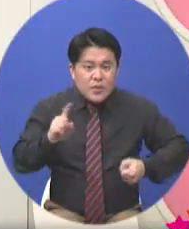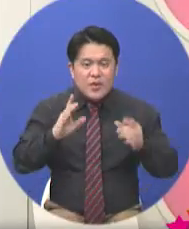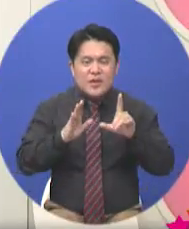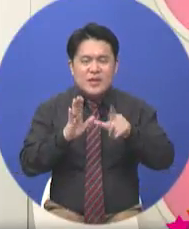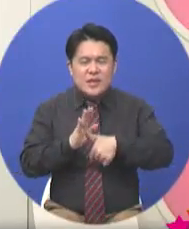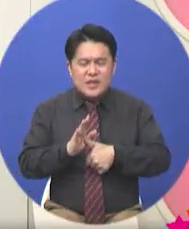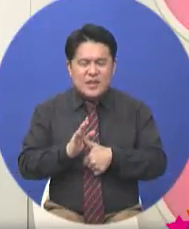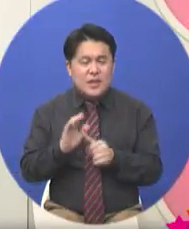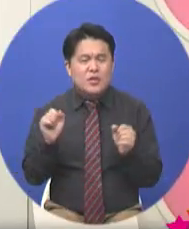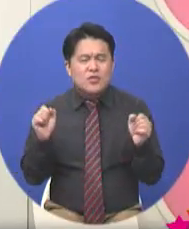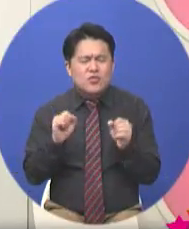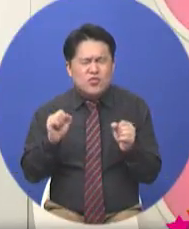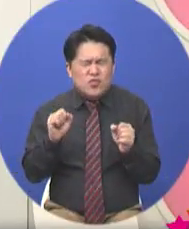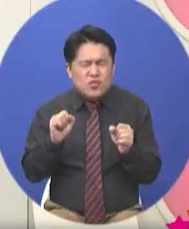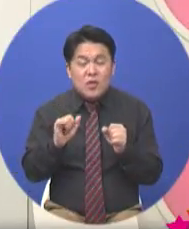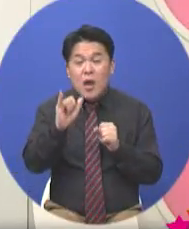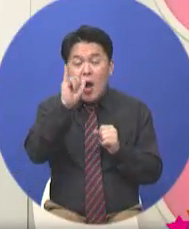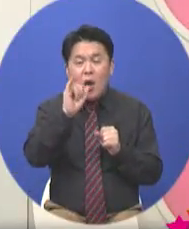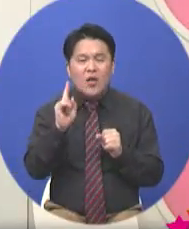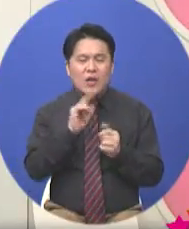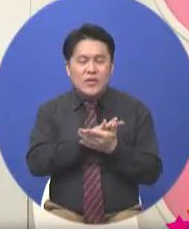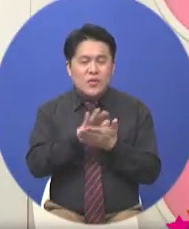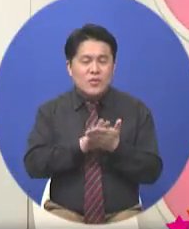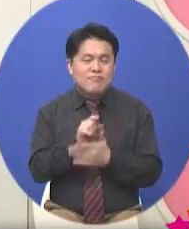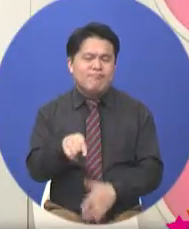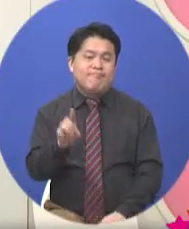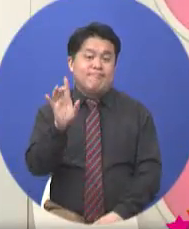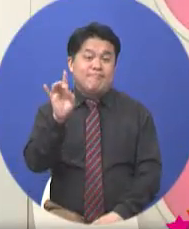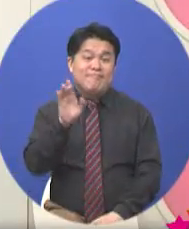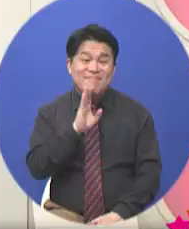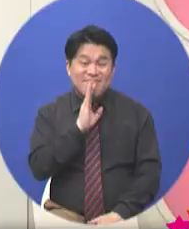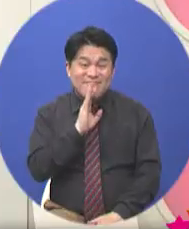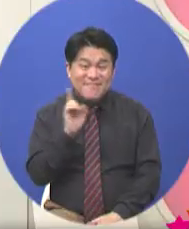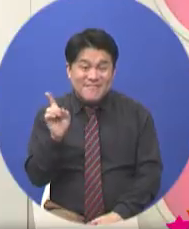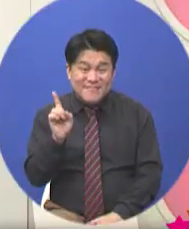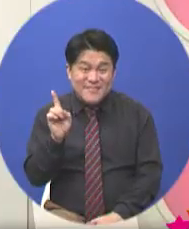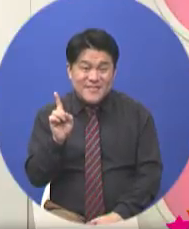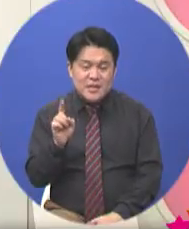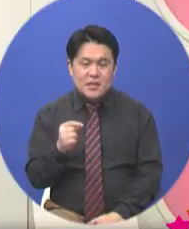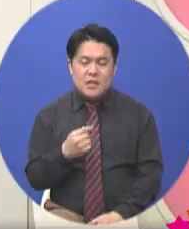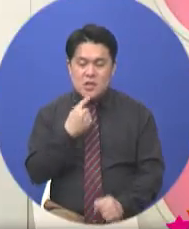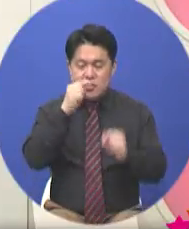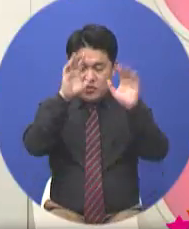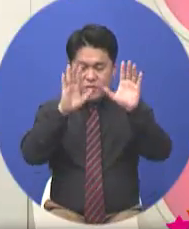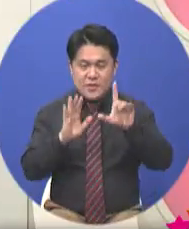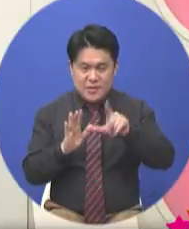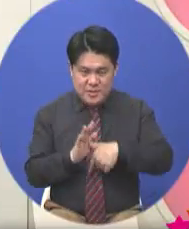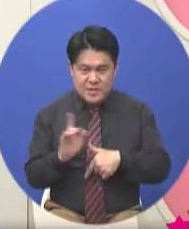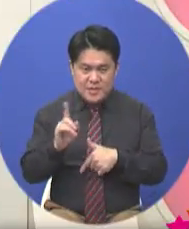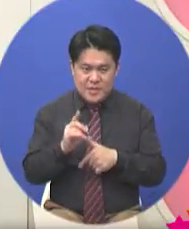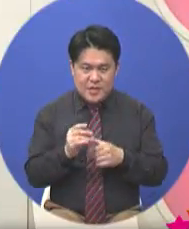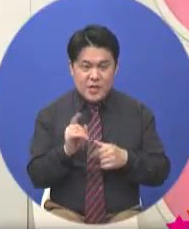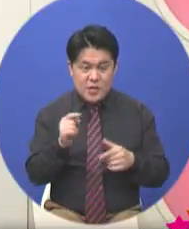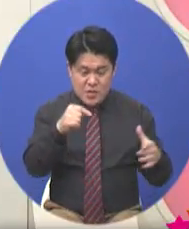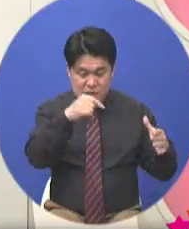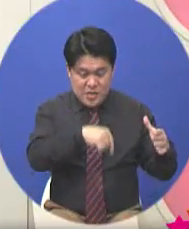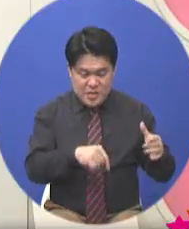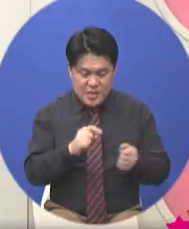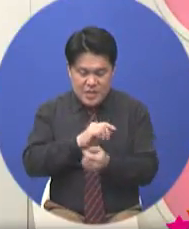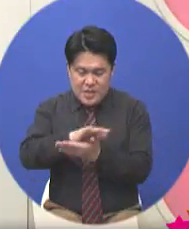놀이 중 하나였는데요. 눈이 온 날에는 이것 속에다 집단을 넣고